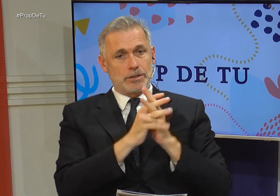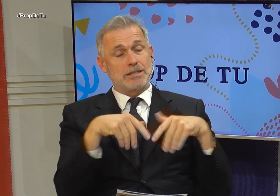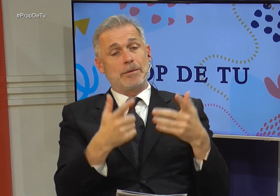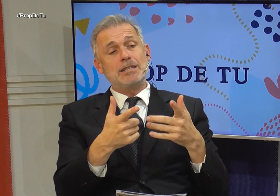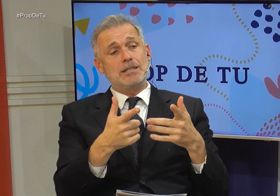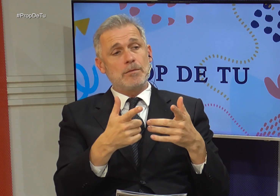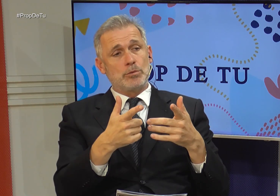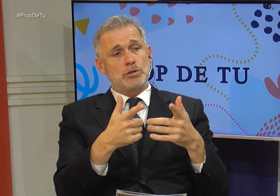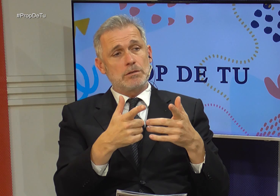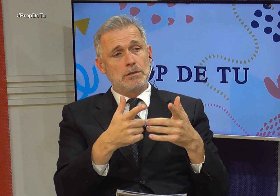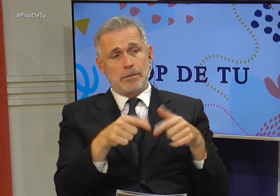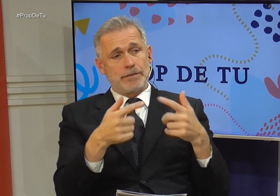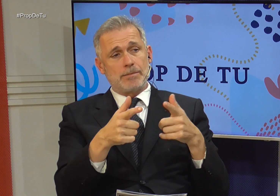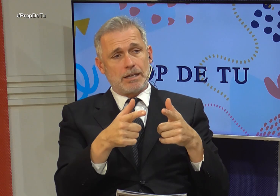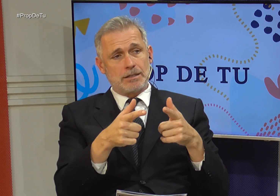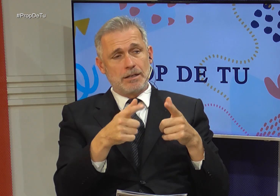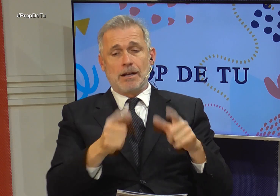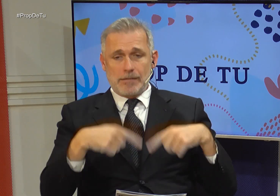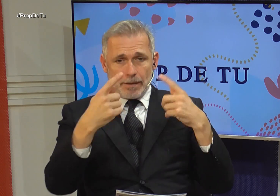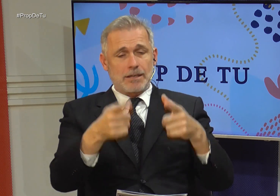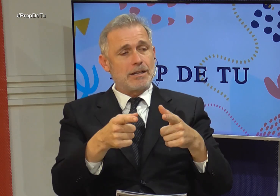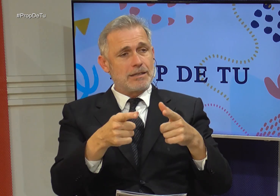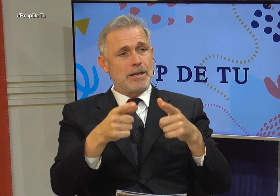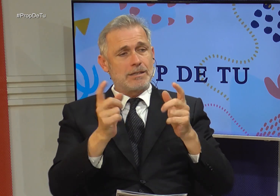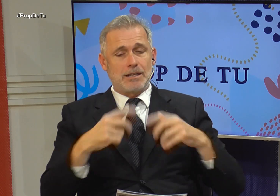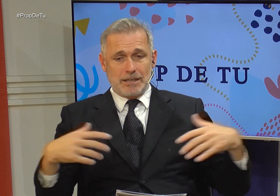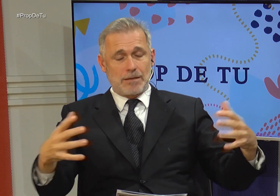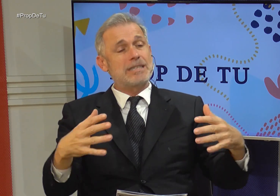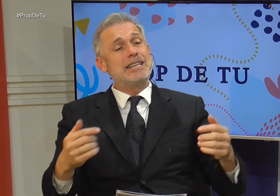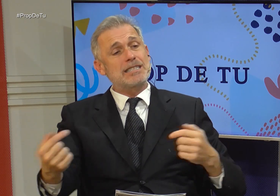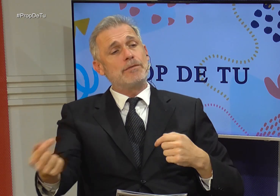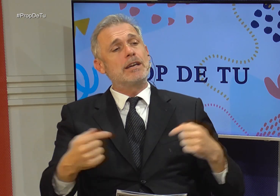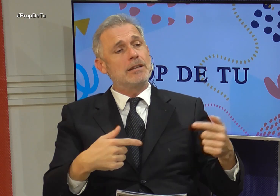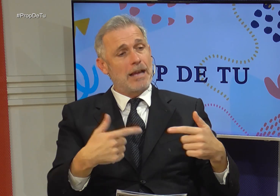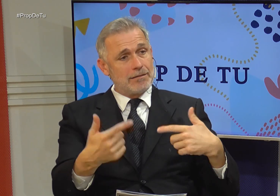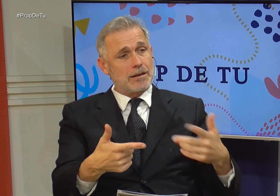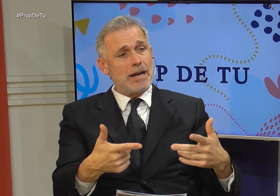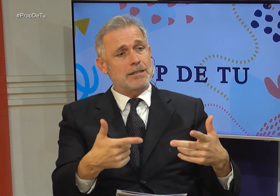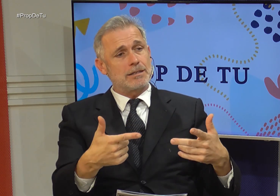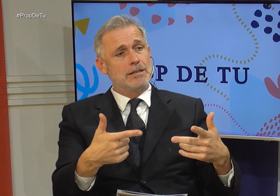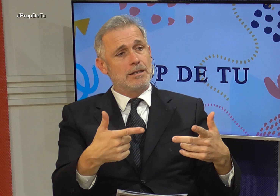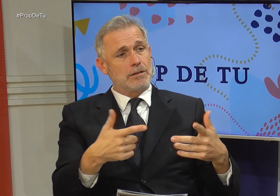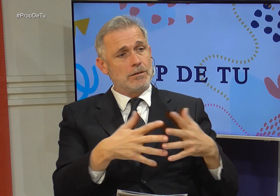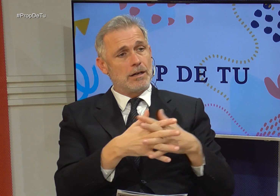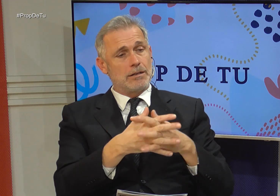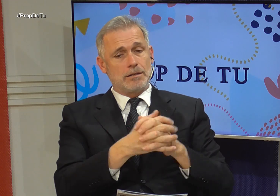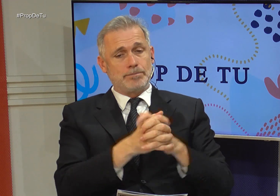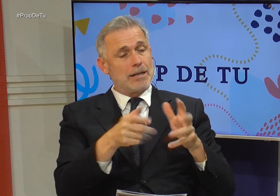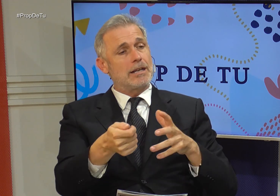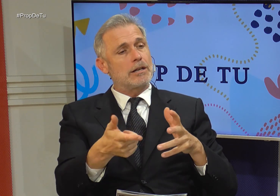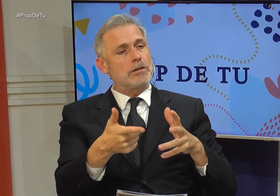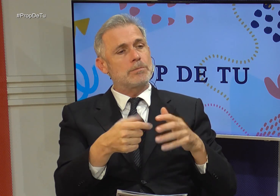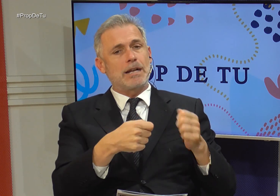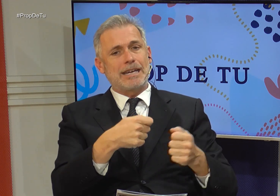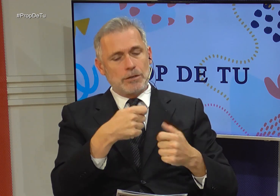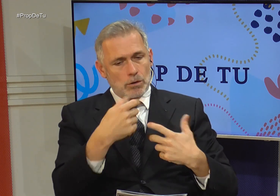val? Però és que si haver deixat Ximo Puig, haver fet el mateix, anem a pactar l'agenda valenciana i els demés serines que fiquen entre bancs. no? Pals